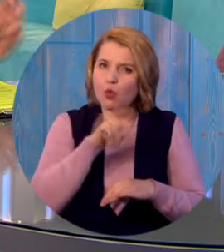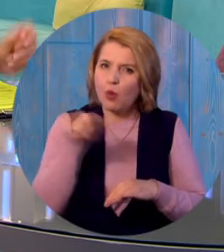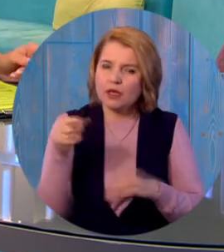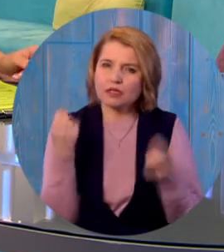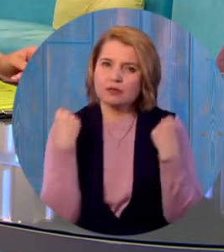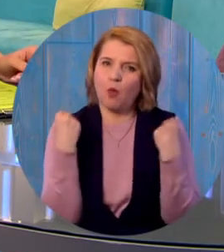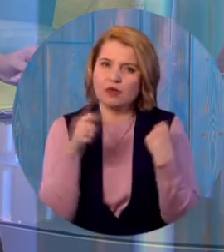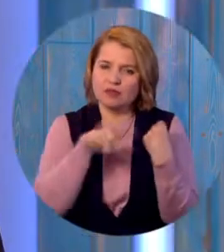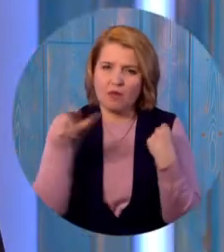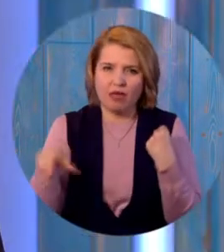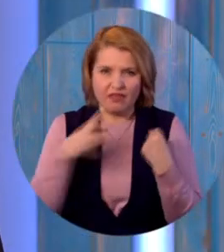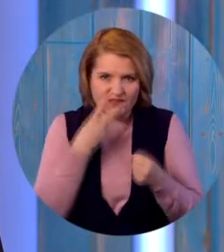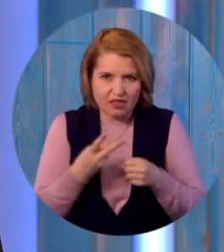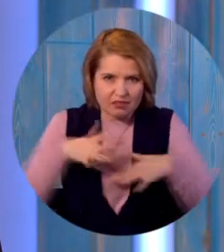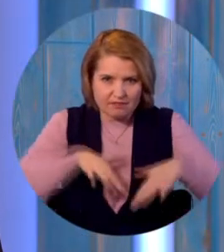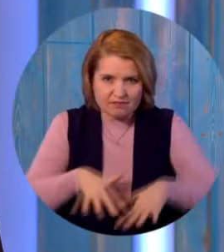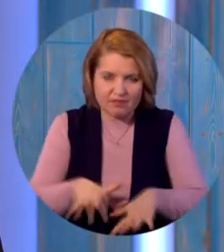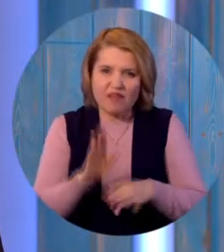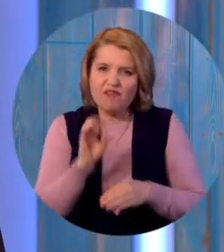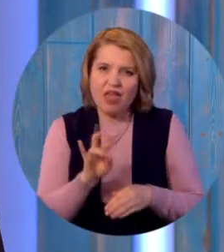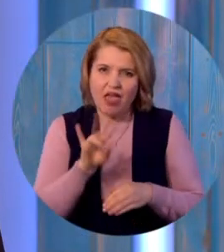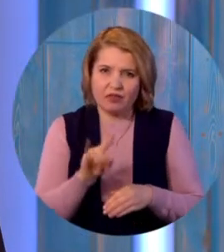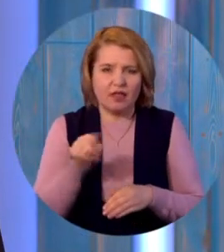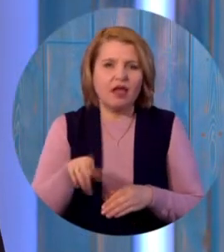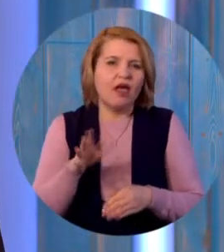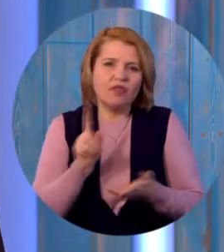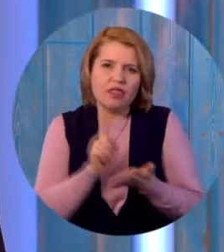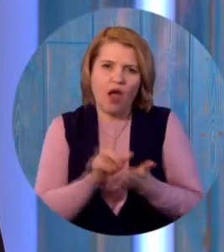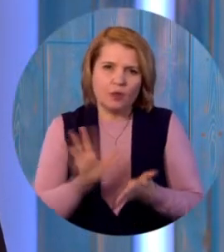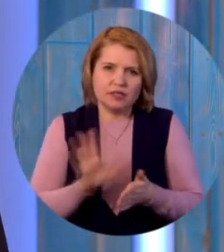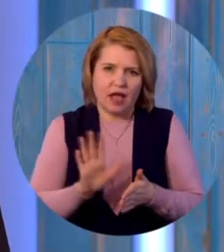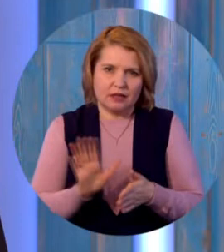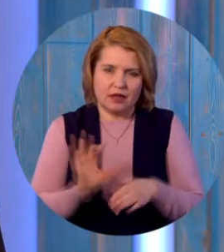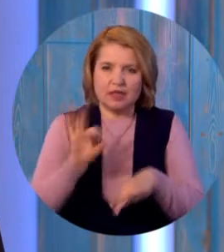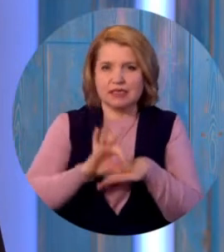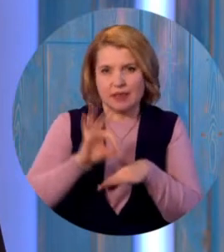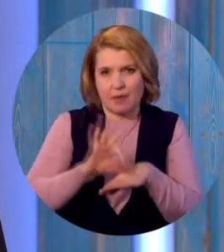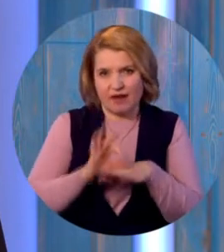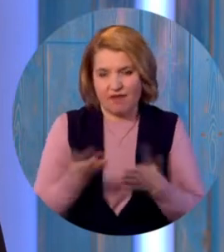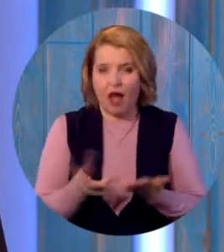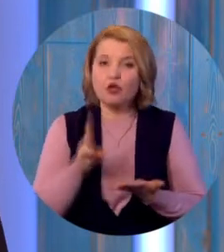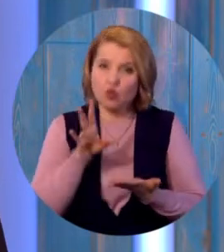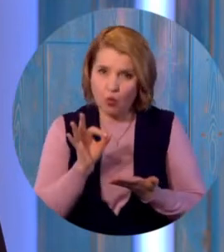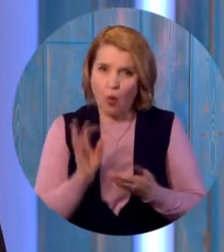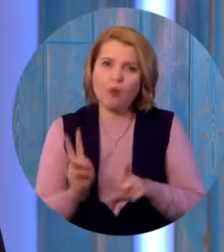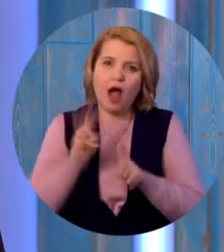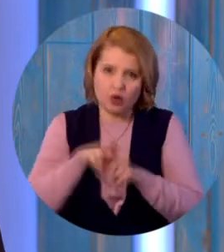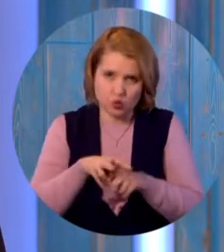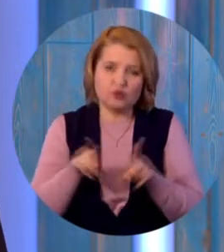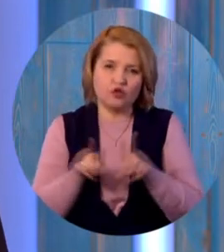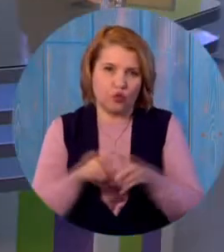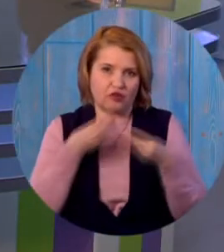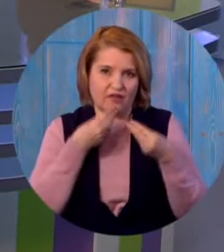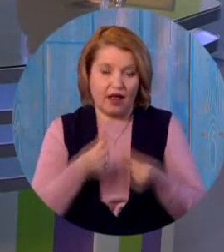на физиологическое тоже расширение. Не обязательно, что это заболевание. Но, тем не менее, нагрузки очень сильно влияют, конечно.